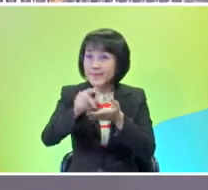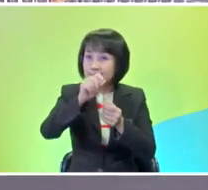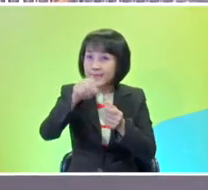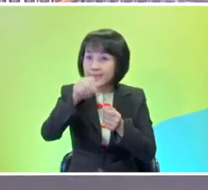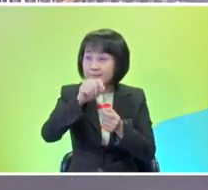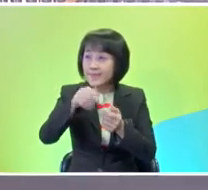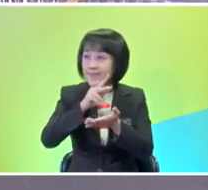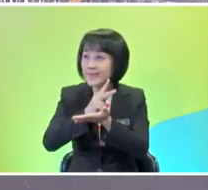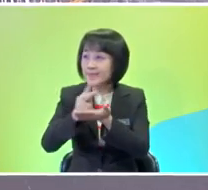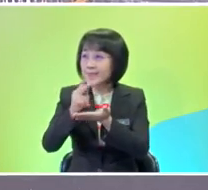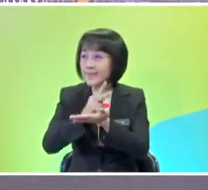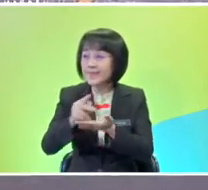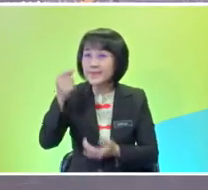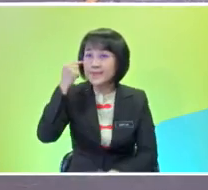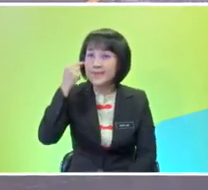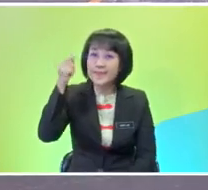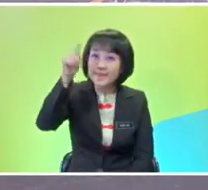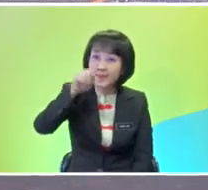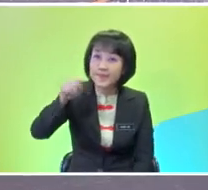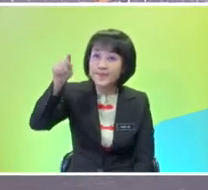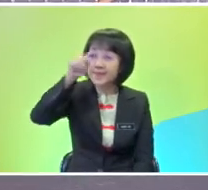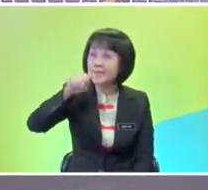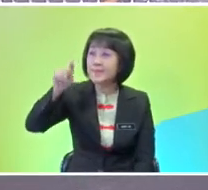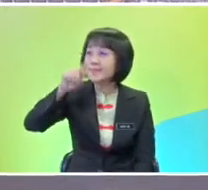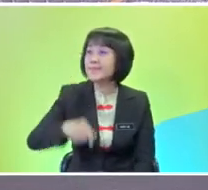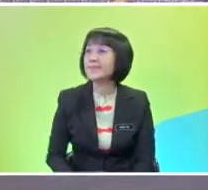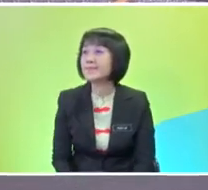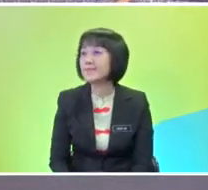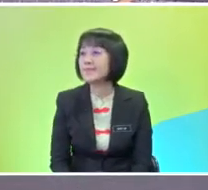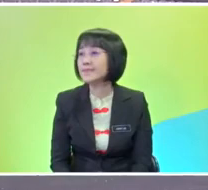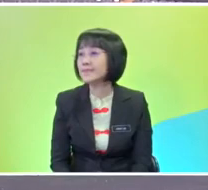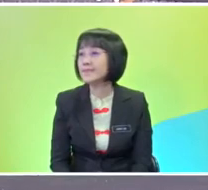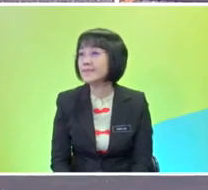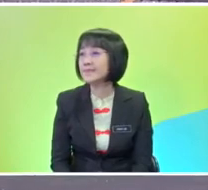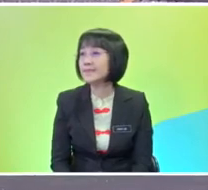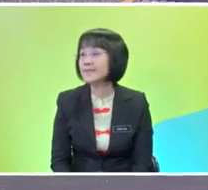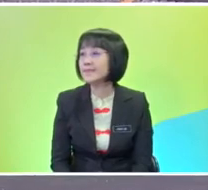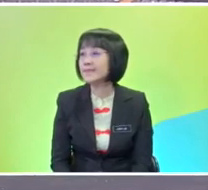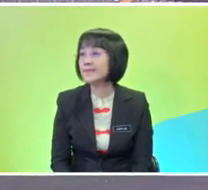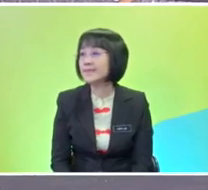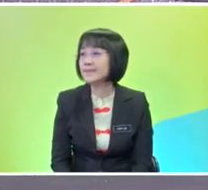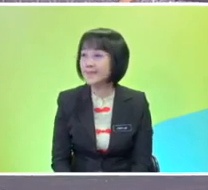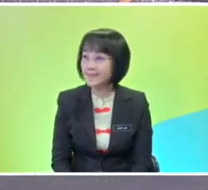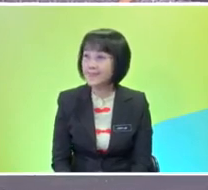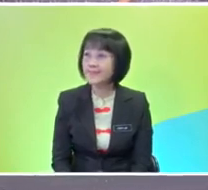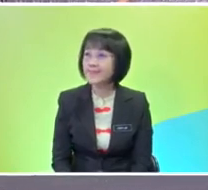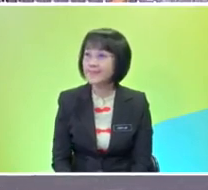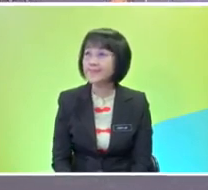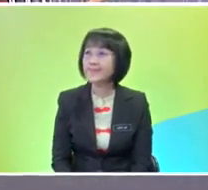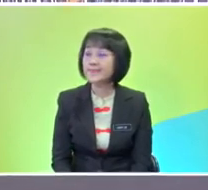bentuknya bulat Oke coba dia ada eee dasar dari tadi kita ada lukis mungkin jadi kita